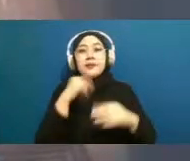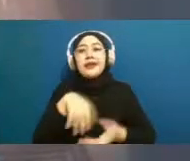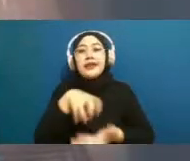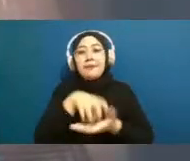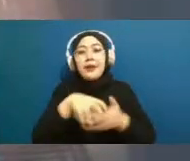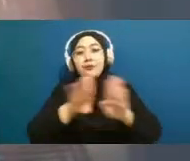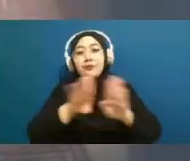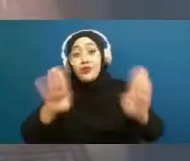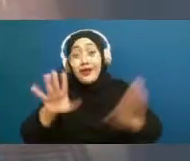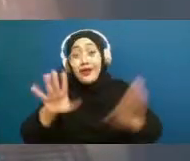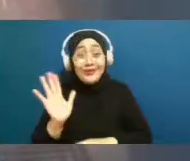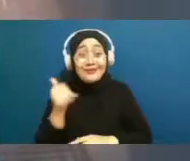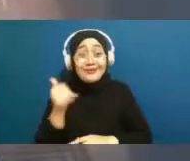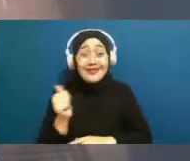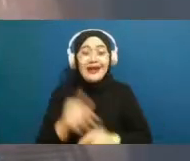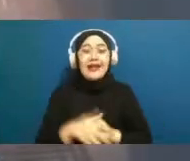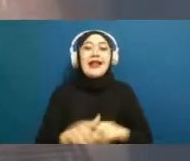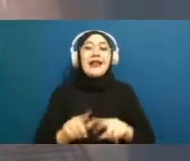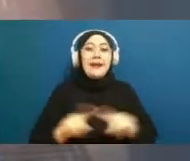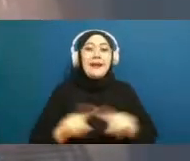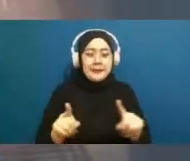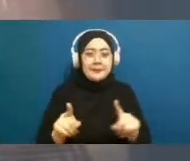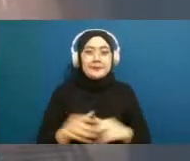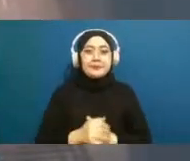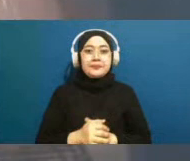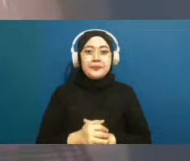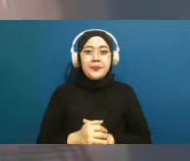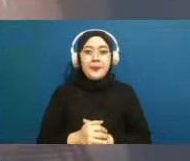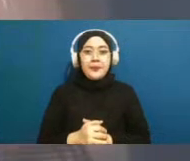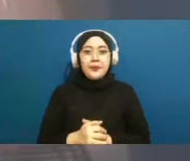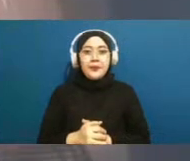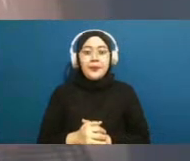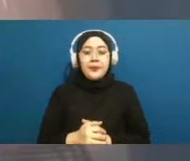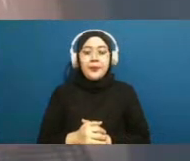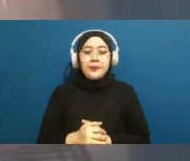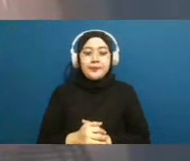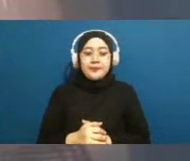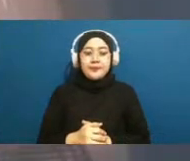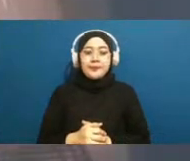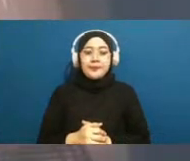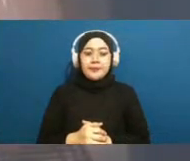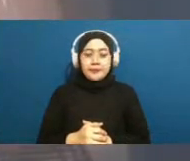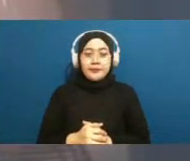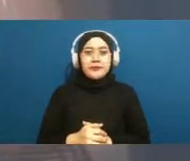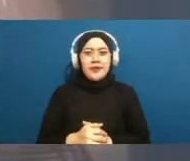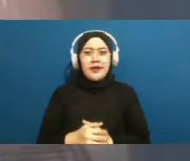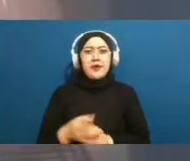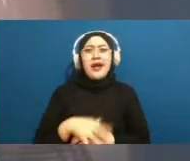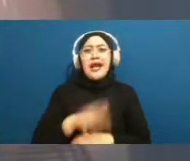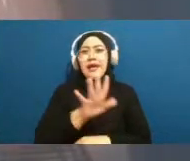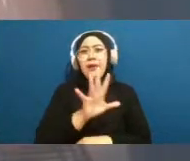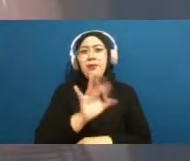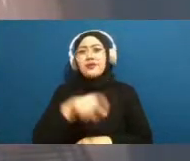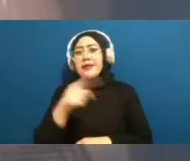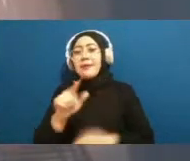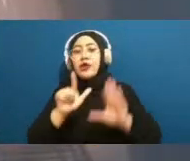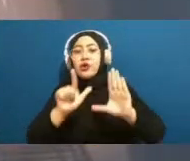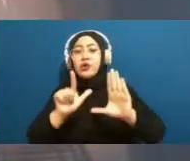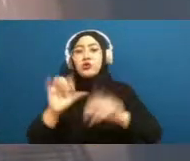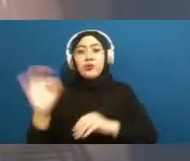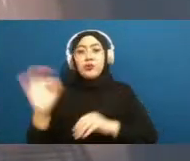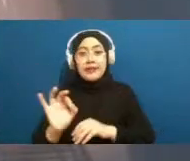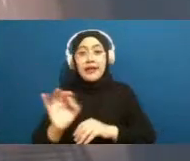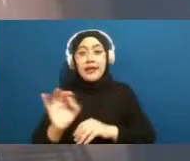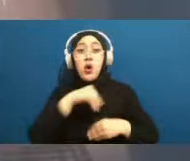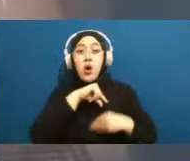itu syukur bisa ya kurang lebih hampir 50-70% dari omset kita